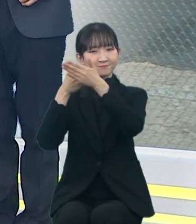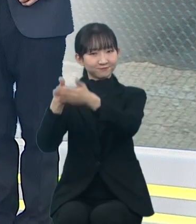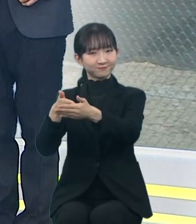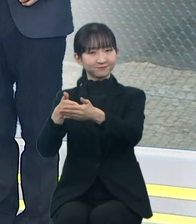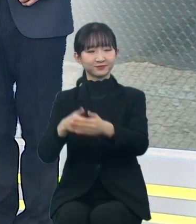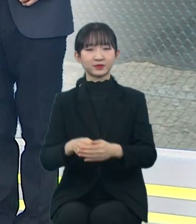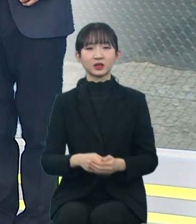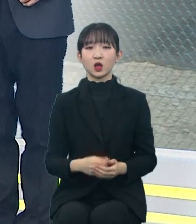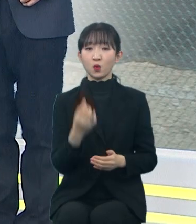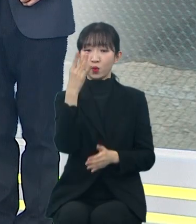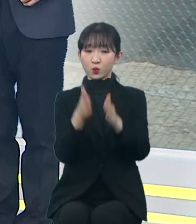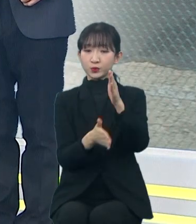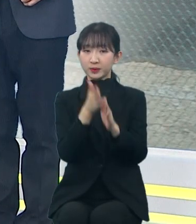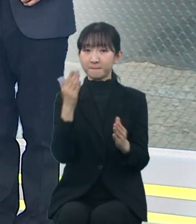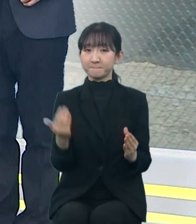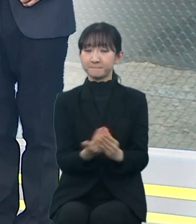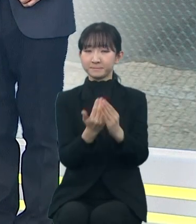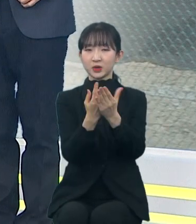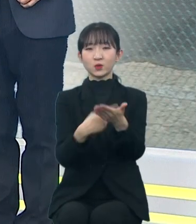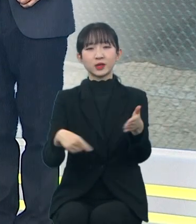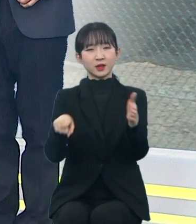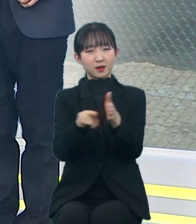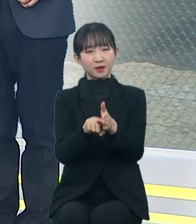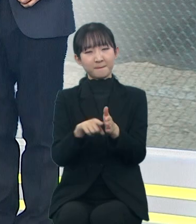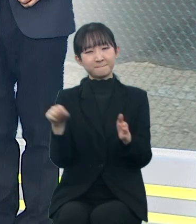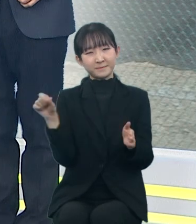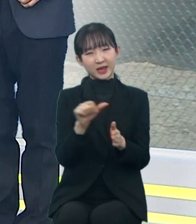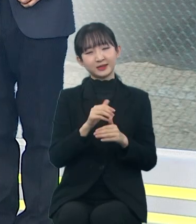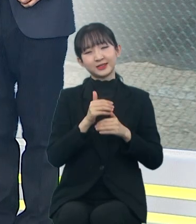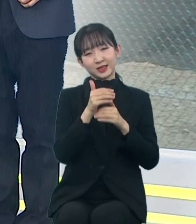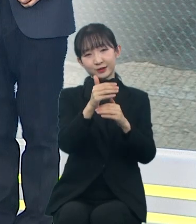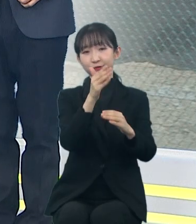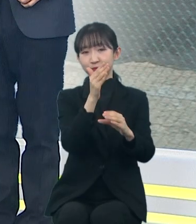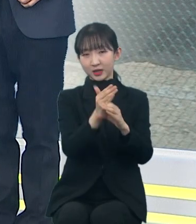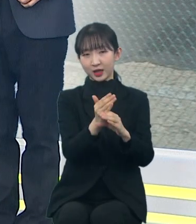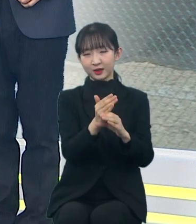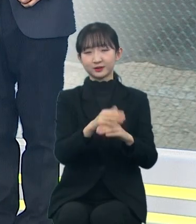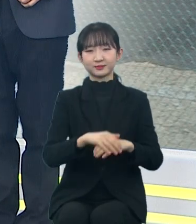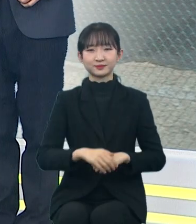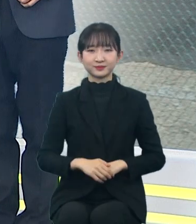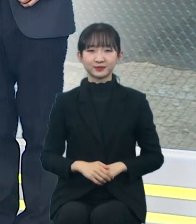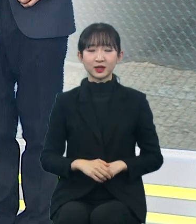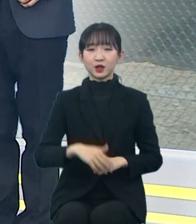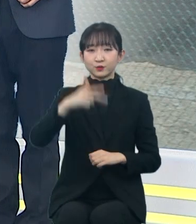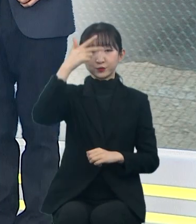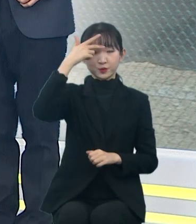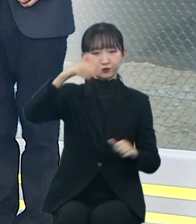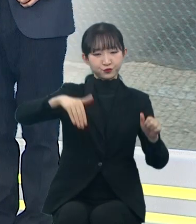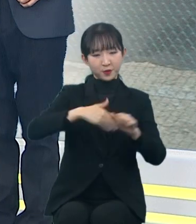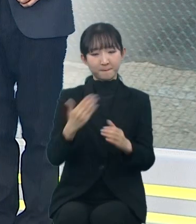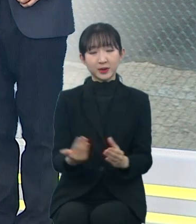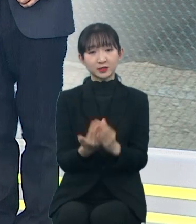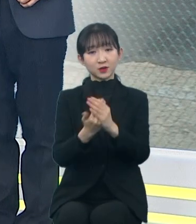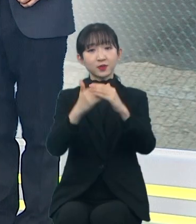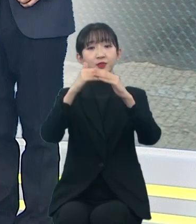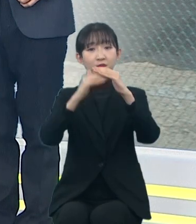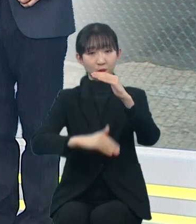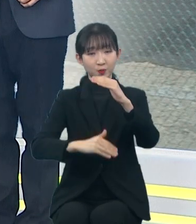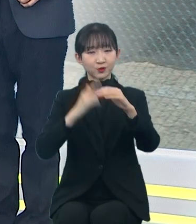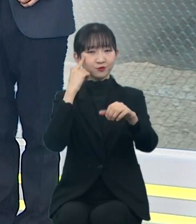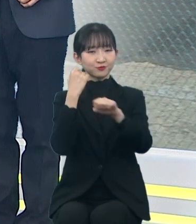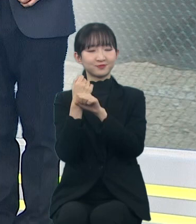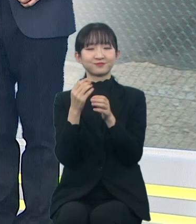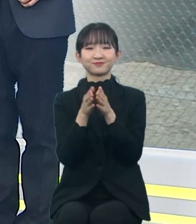활성화 방안에도 속도를 내고 있습니다. 부평 연안부두선 주변 지역을 활성화한다는 구상인데 관련 용역에